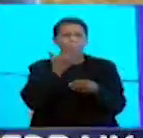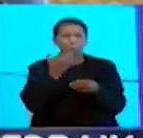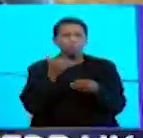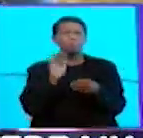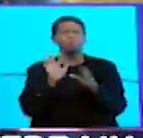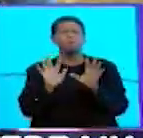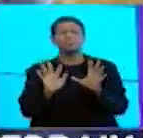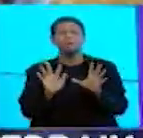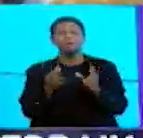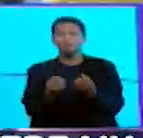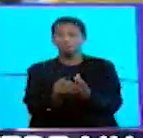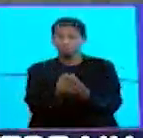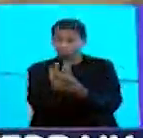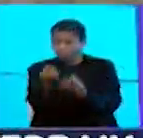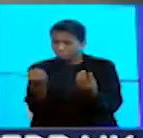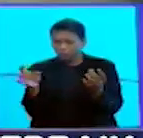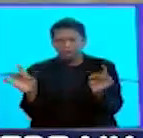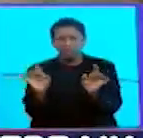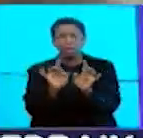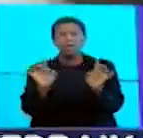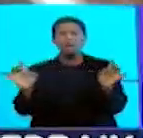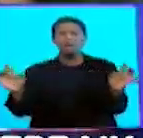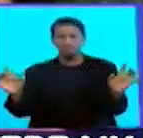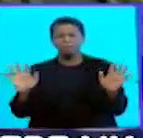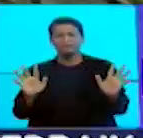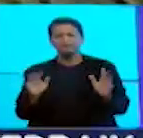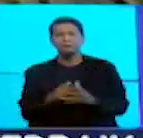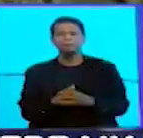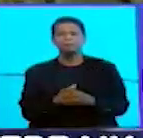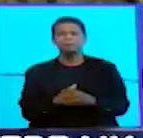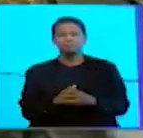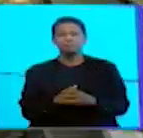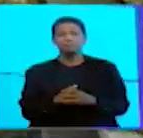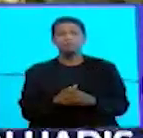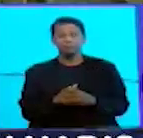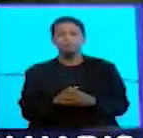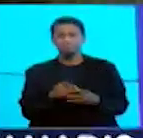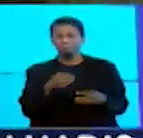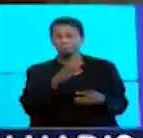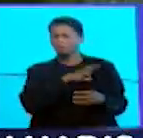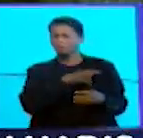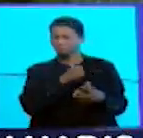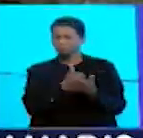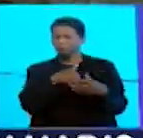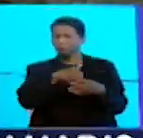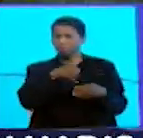madu terbaik berproduksi maksimal. Manfaat madu pun telah sejak lama tercantum dalam Al-Quran dan